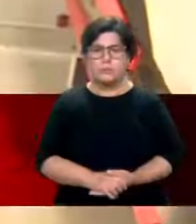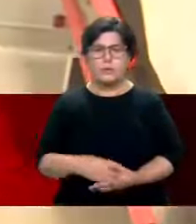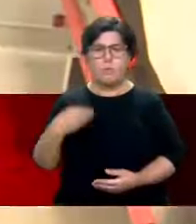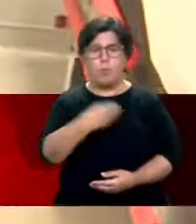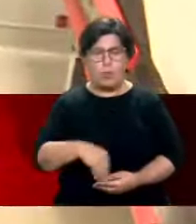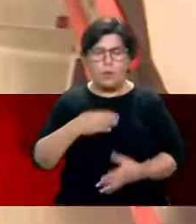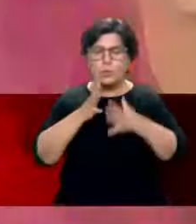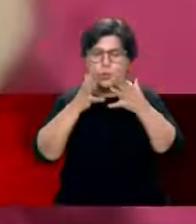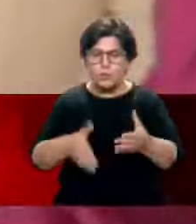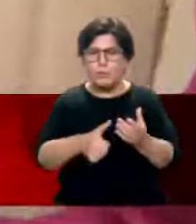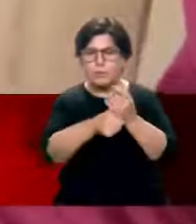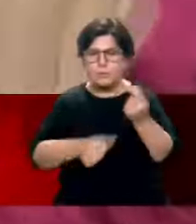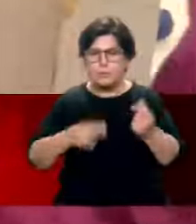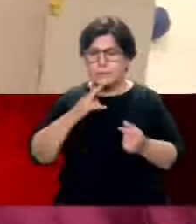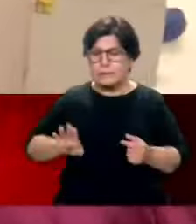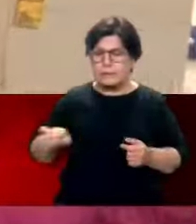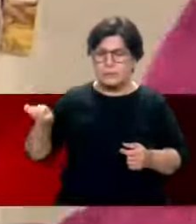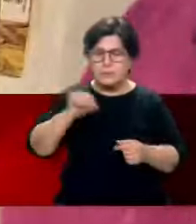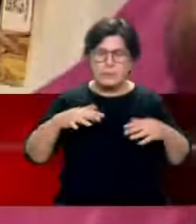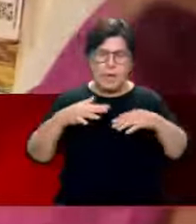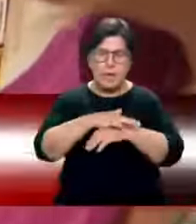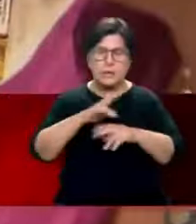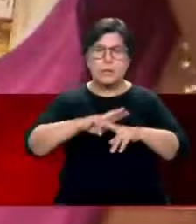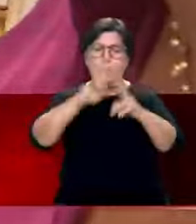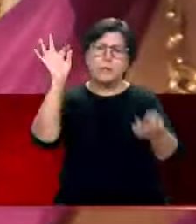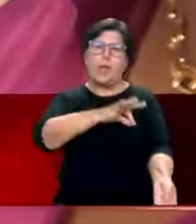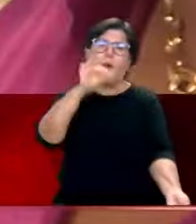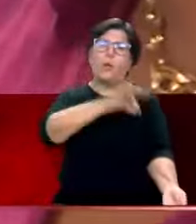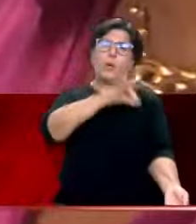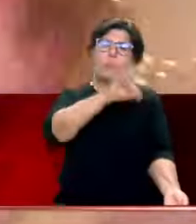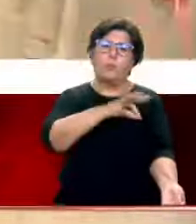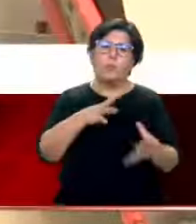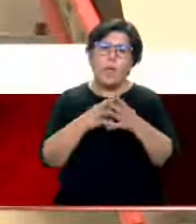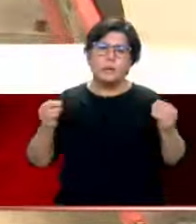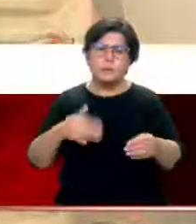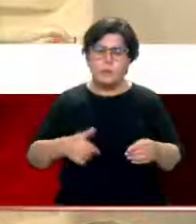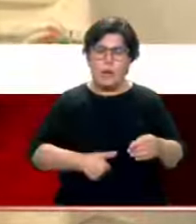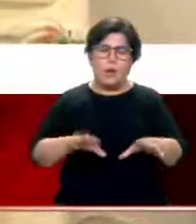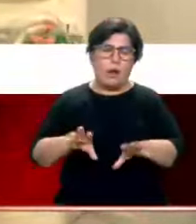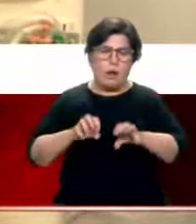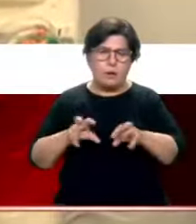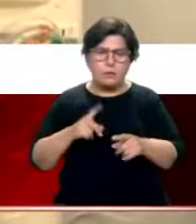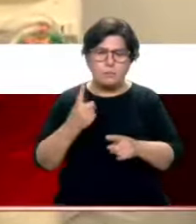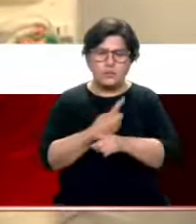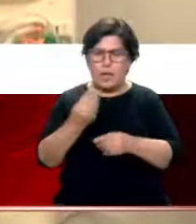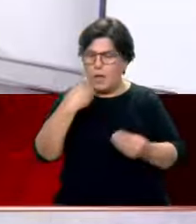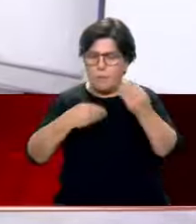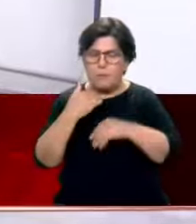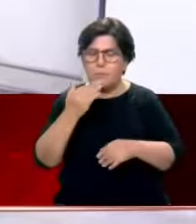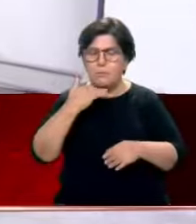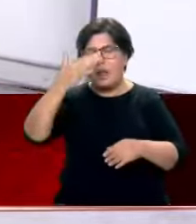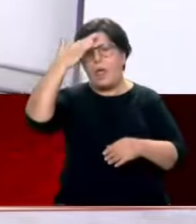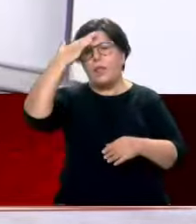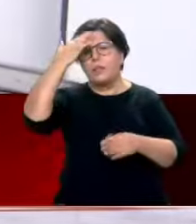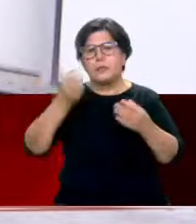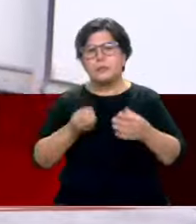Bulantı, kusma, ishal. Kızımı getirdim geceden beri, sürekli serum takılıyor, hala geçmedi. Karın ağrısı, şey yiyememe, ateş.